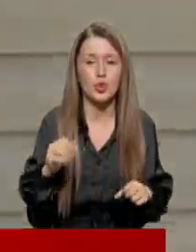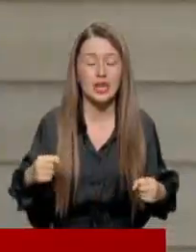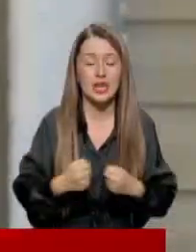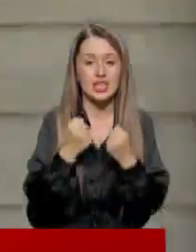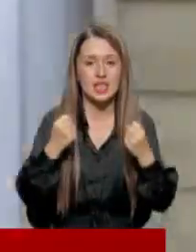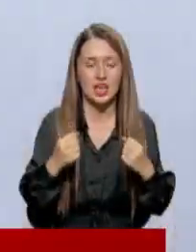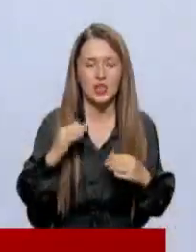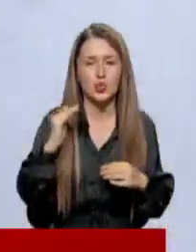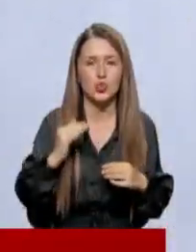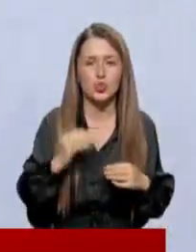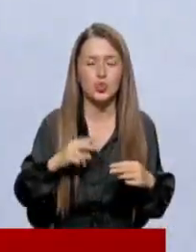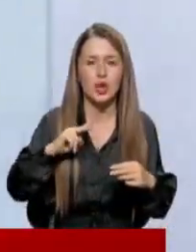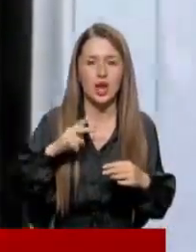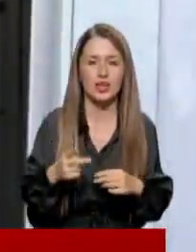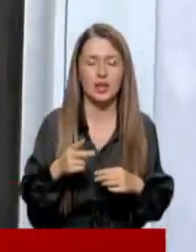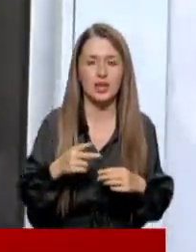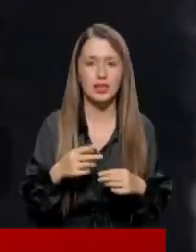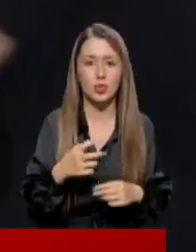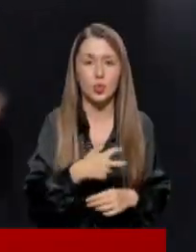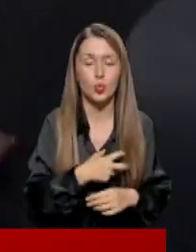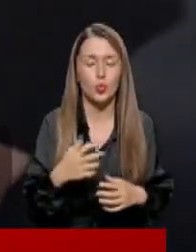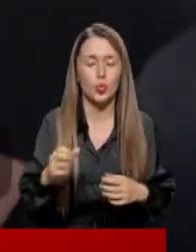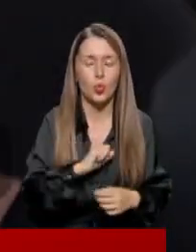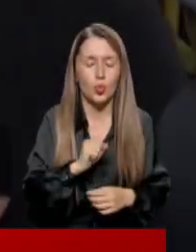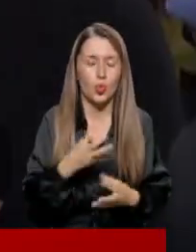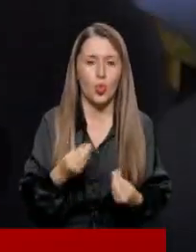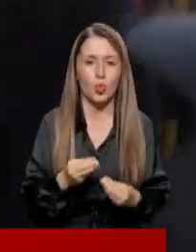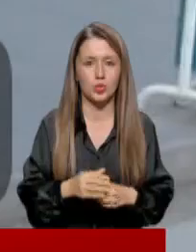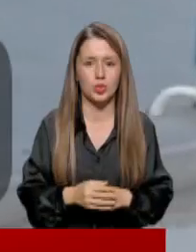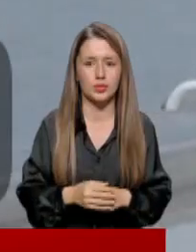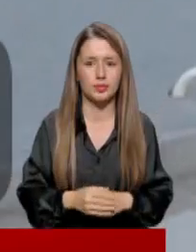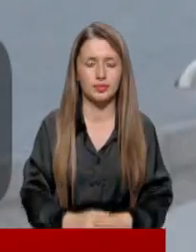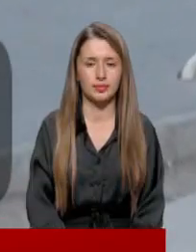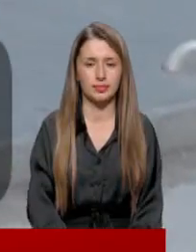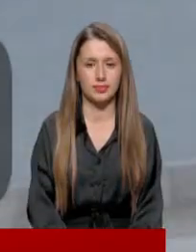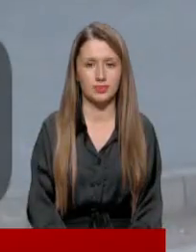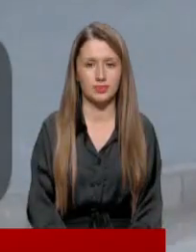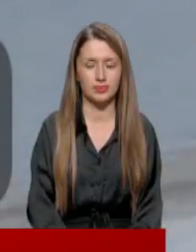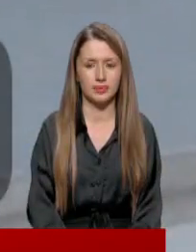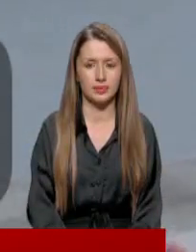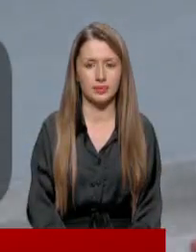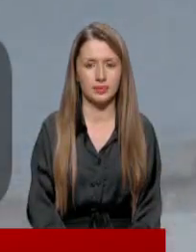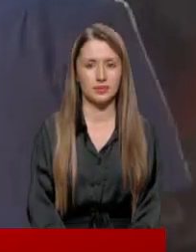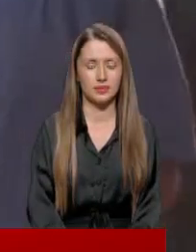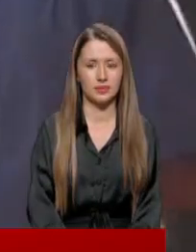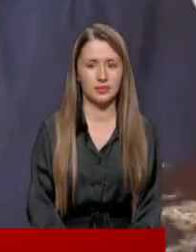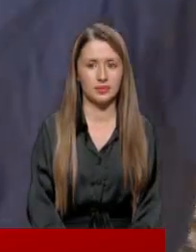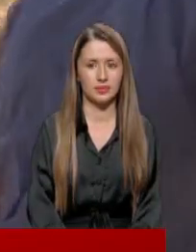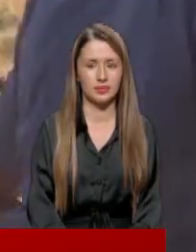ama yürekler de ağızlara geldi çoğu yerde. Ayaklarım hayvanın altında kaldı. Bundan geçmiyorsun yapar mısın? Mala geçsin, gecikle cana